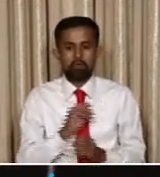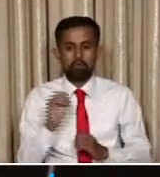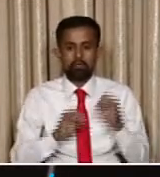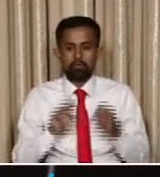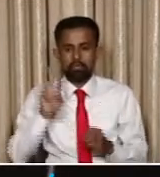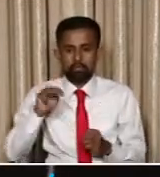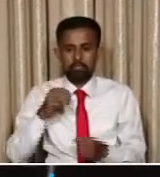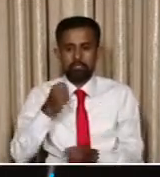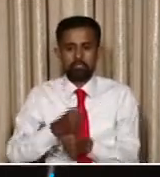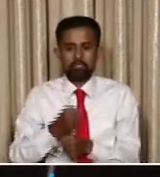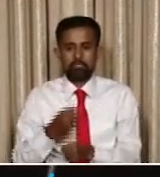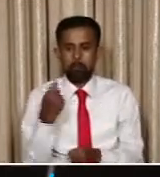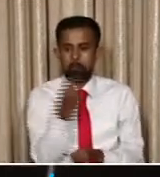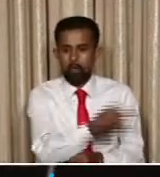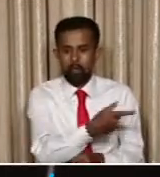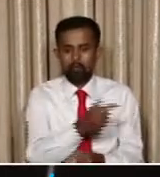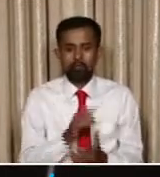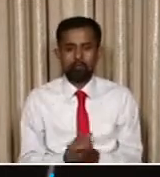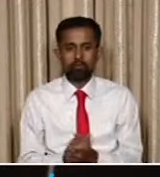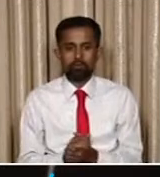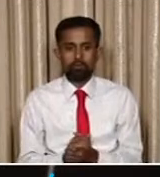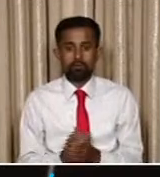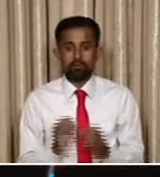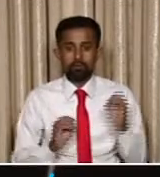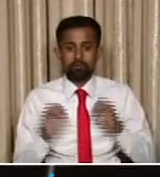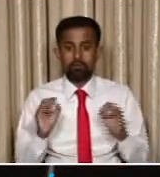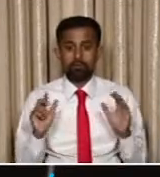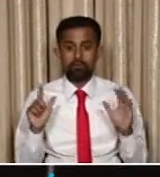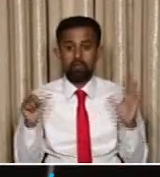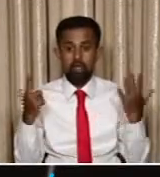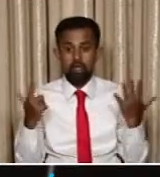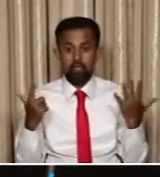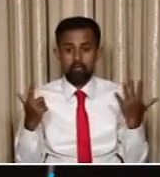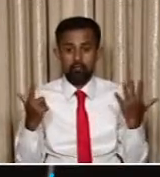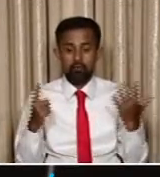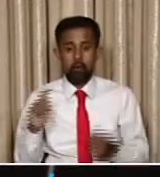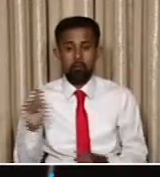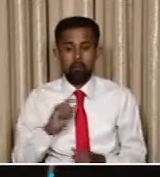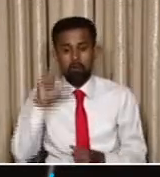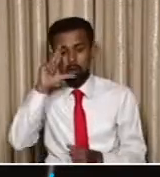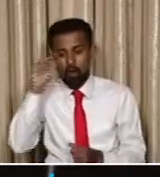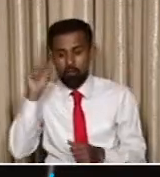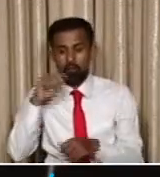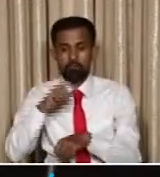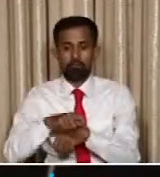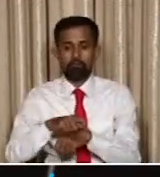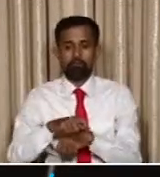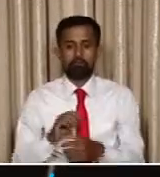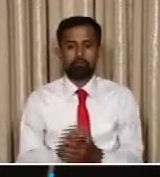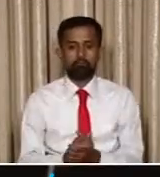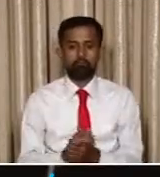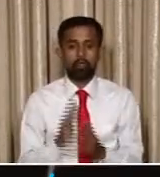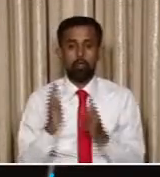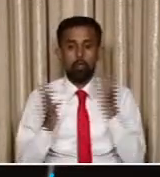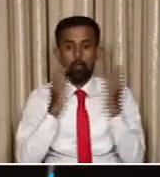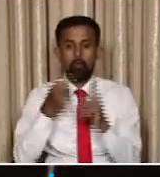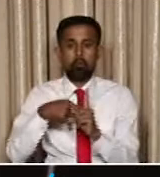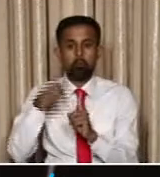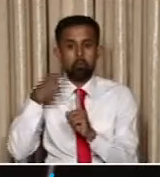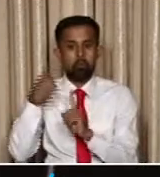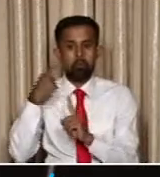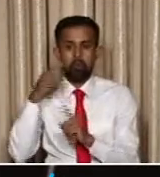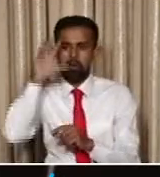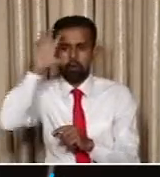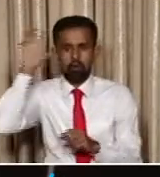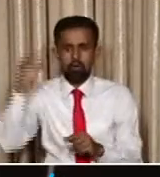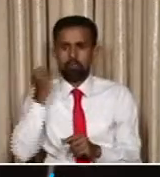30යි රජයට ලැබෙන්නේ එහෙමනම් 70ව හම්බ කරන්නේ මේ රාත්‍රී ආර්ථිකය තුලින් ඒක තමයි ලෝකයේ දියුණු රටවල් හැම දෙයක්ම